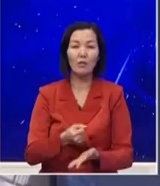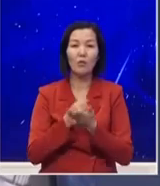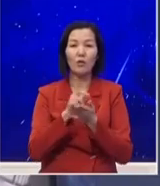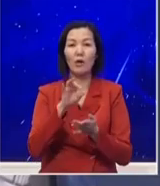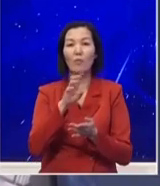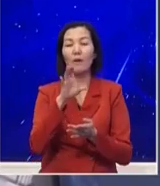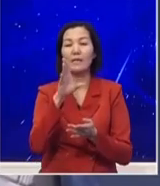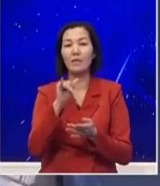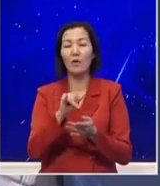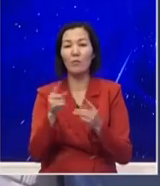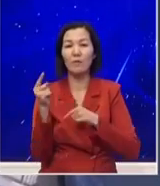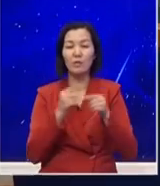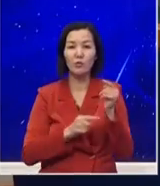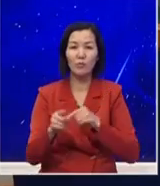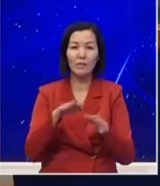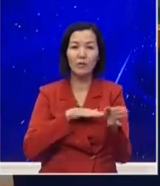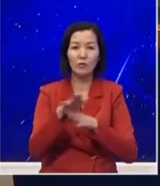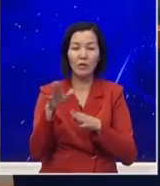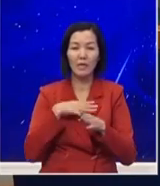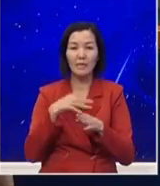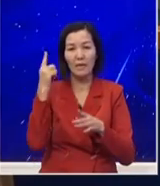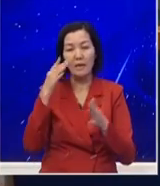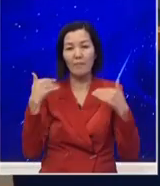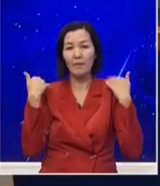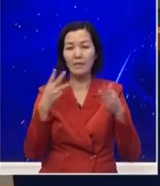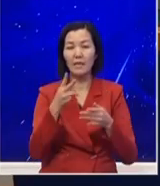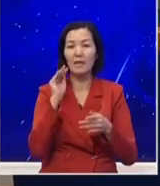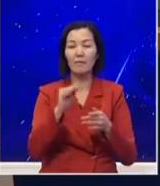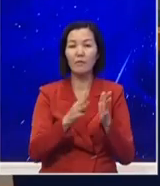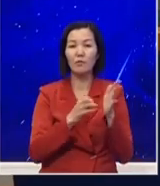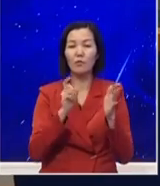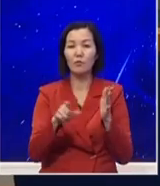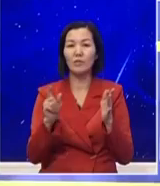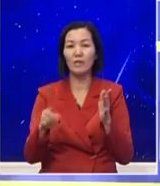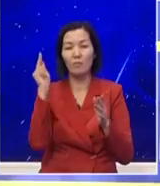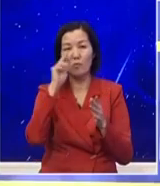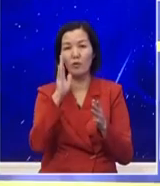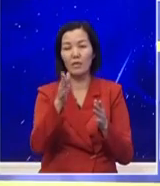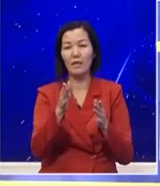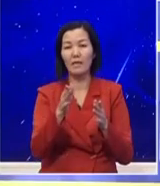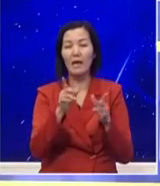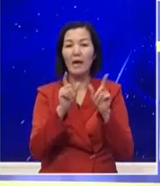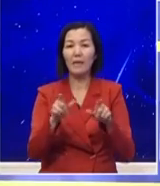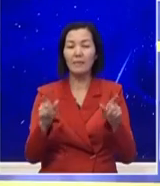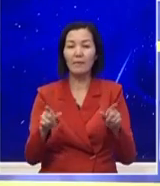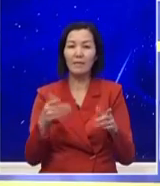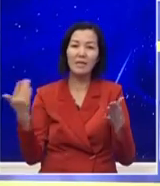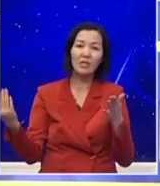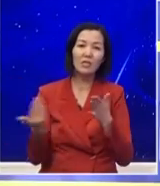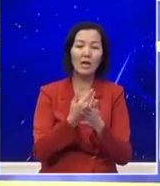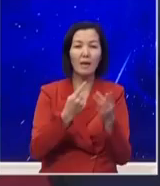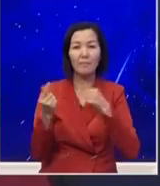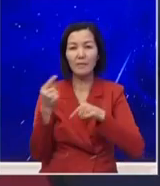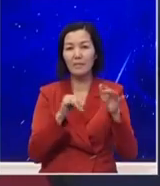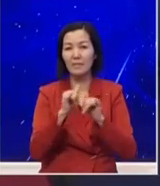бизнес жобасы да іске асырылып келеді. Бастамамен биыл 2900 адам оқытылады. Азаматтардың жаңа бизнес идеяларын